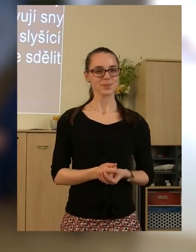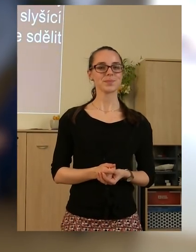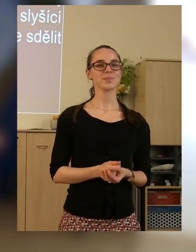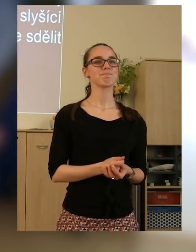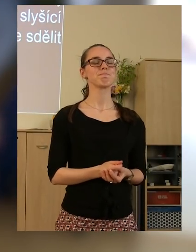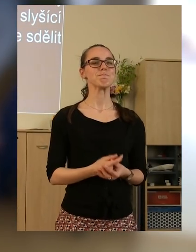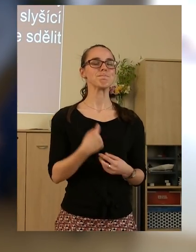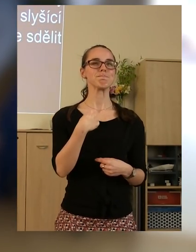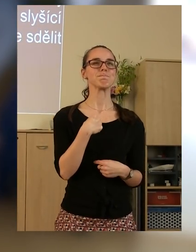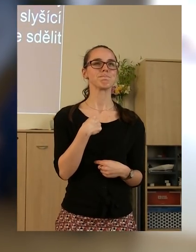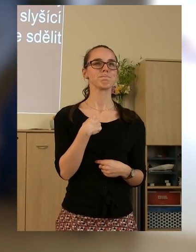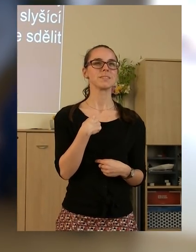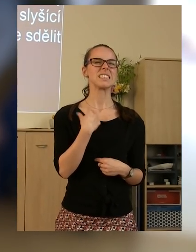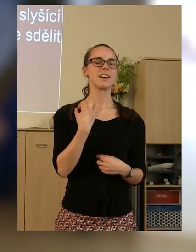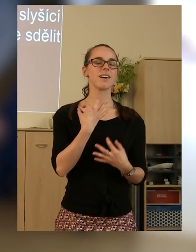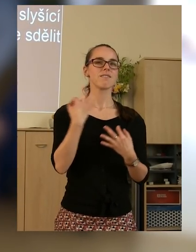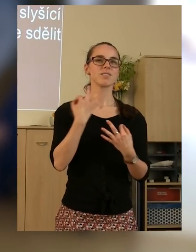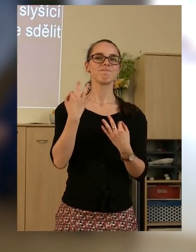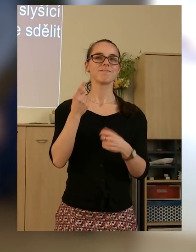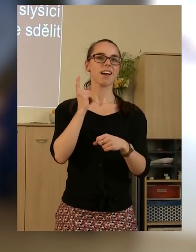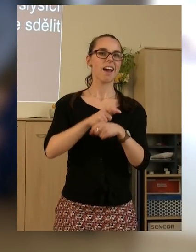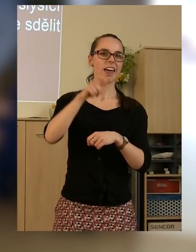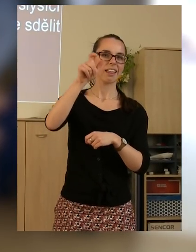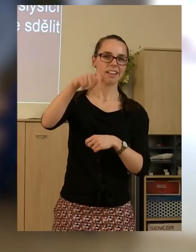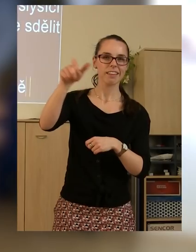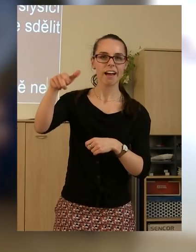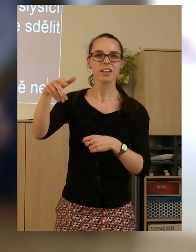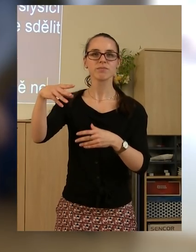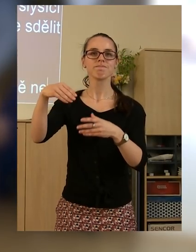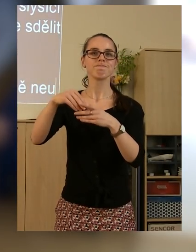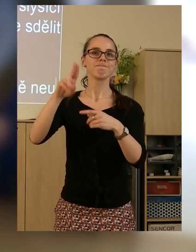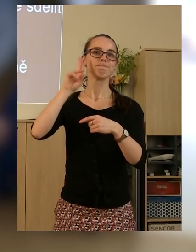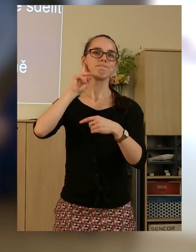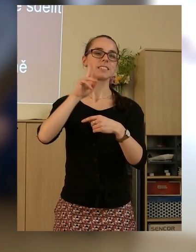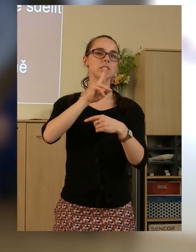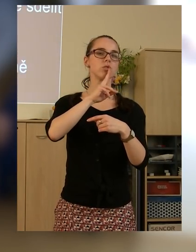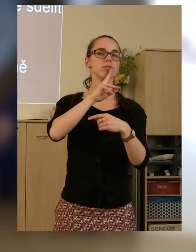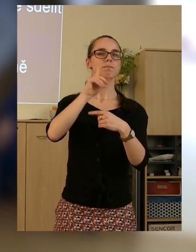Já bohužel, moje praxe úplně neumožňuje, abych mohl